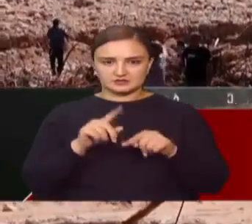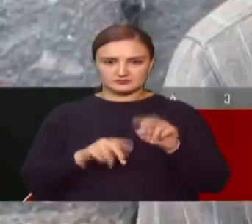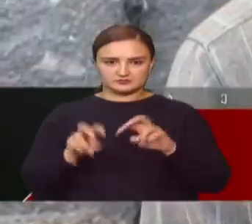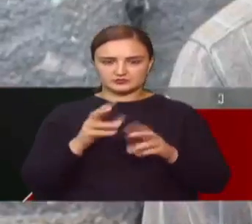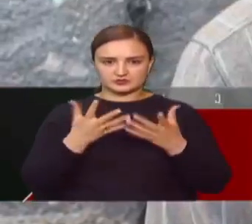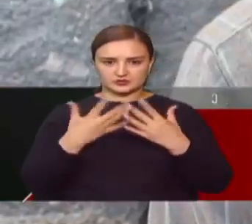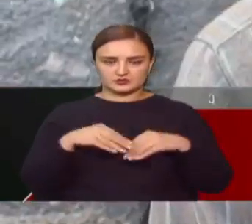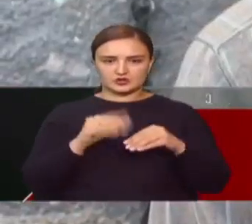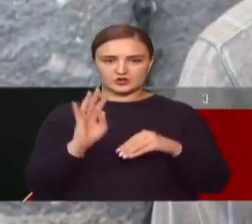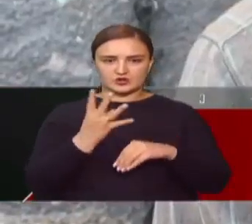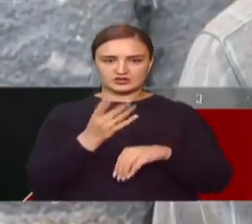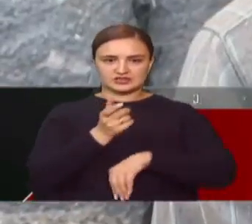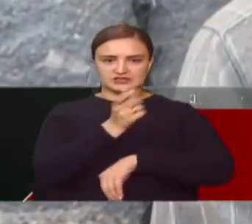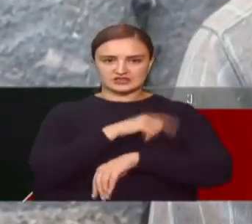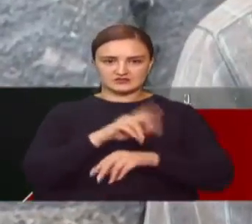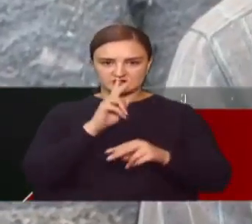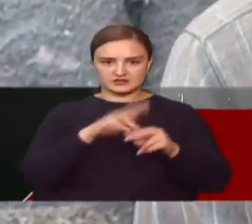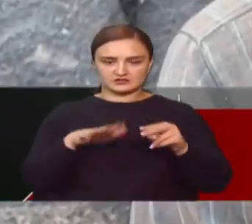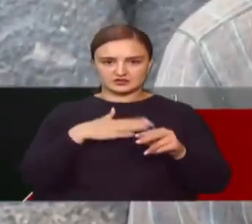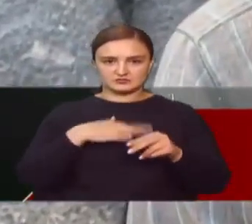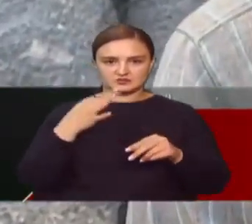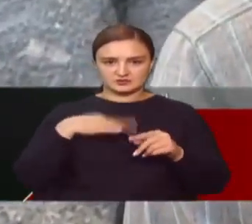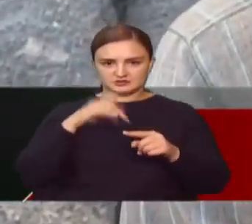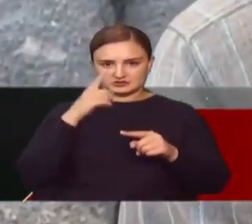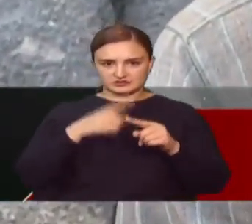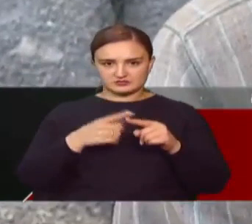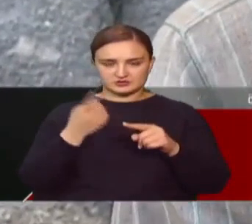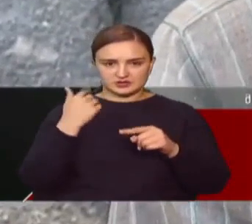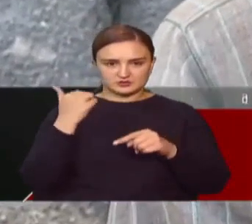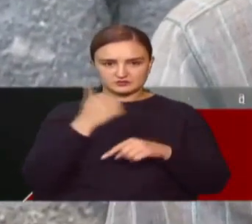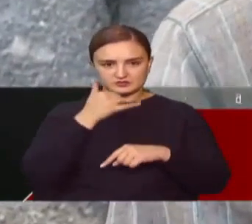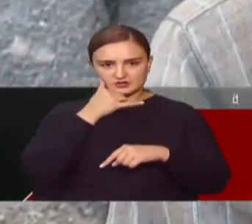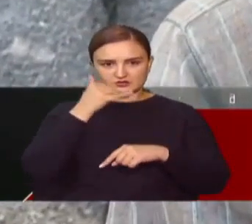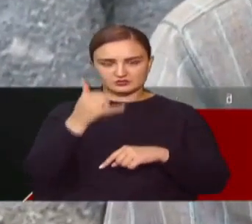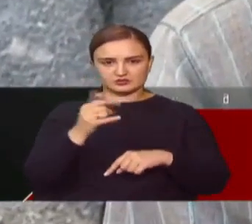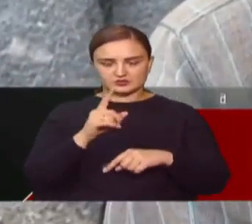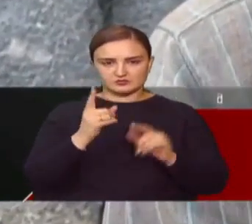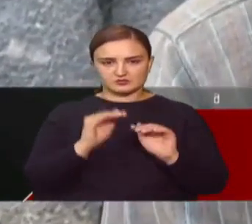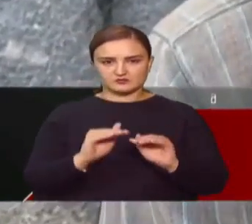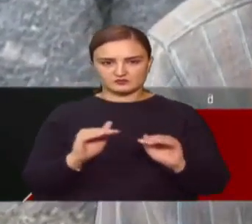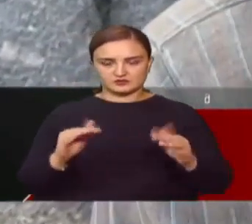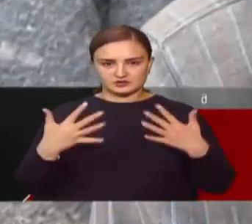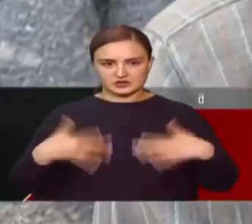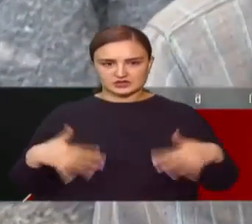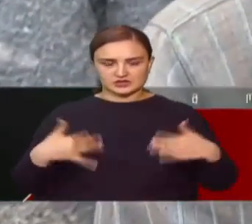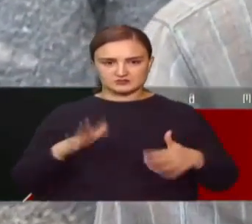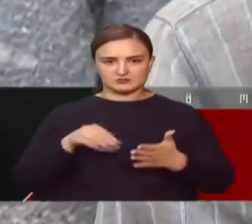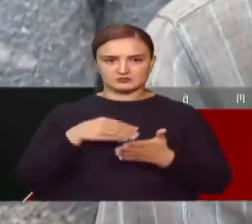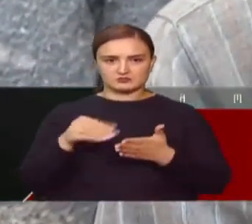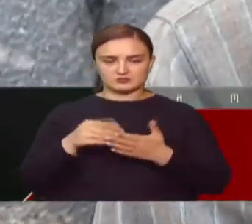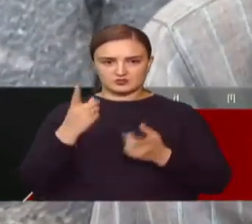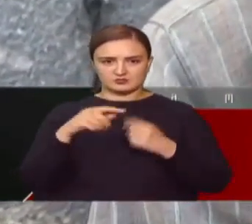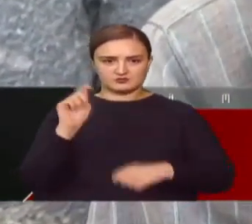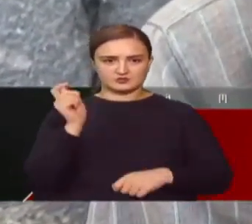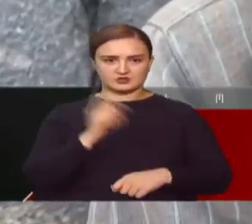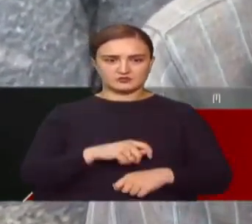დაუკარგე ოჯახის 4 წევრი. ჩემმა შვილმა მის ძმას ბოლოს გასულ კვირას დაურეკა და უთხრა, რომ ბავშვებისთვის ტანსაცმელს იყიდდა და